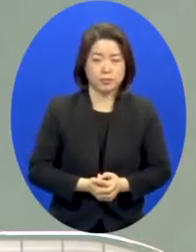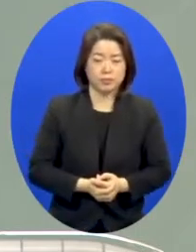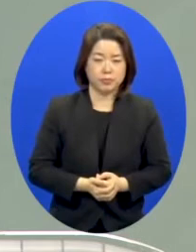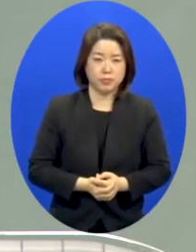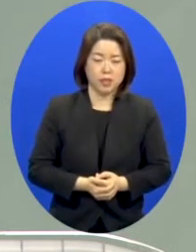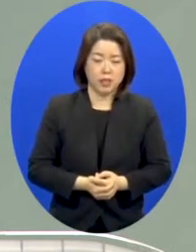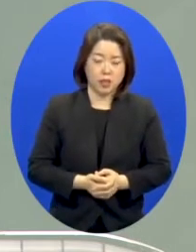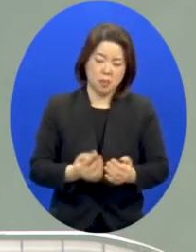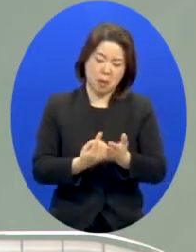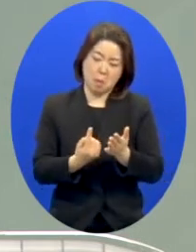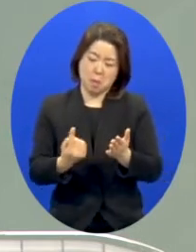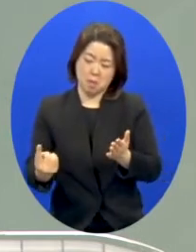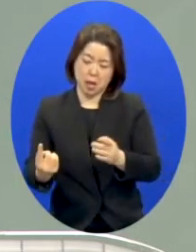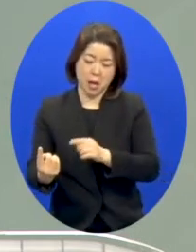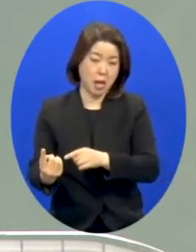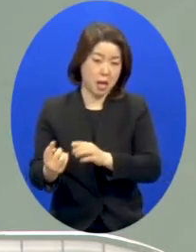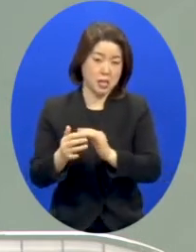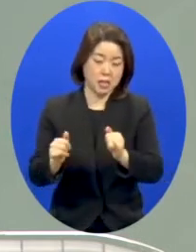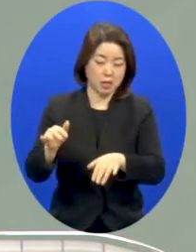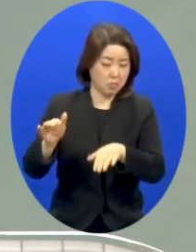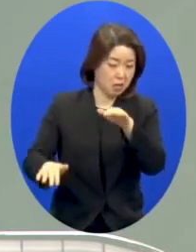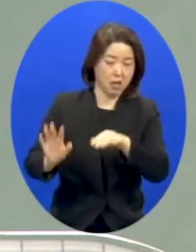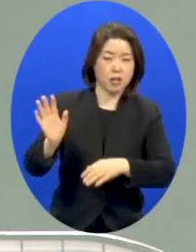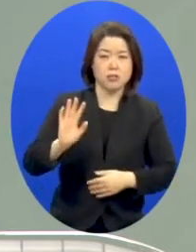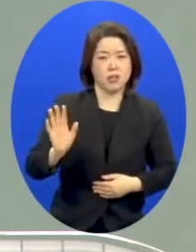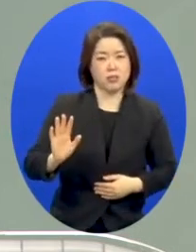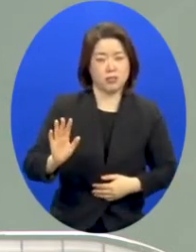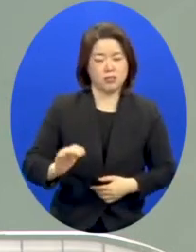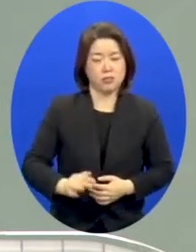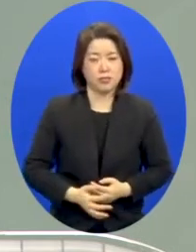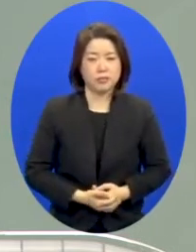사람 차별하지 않는 건데